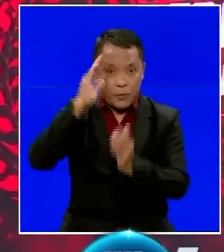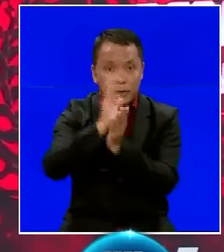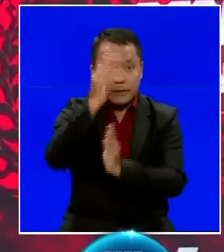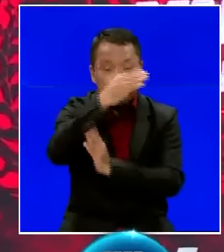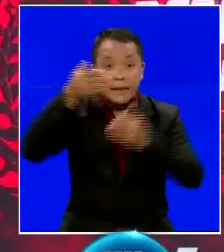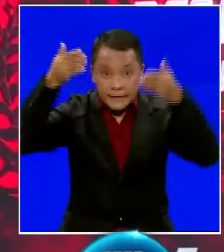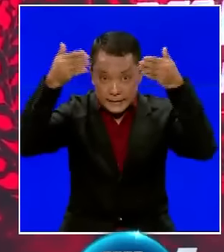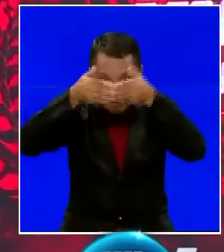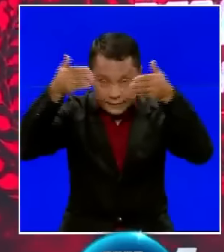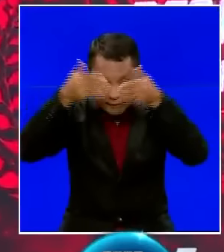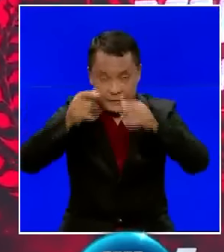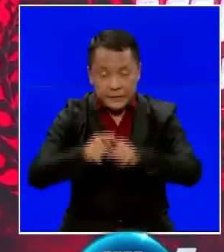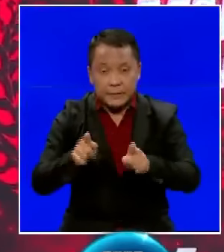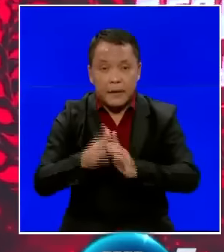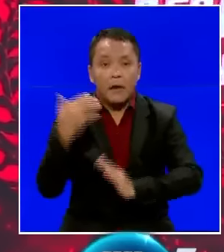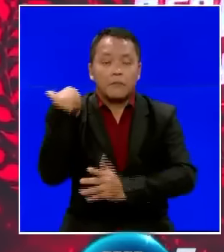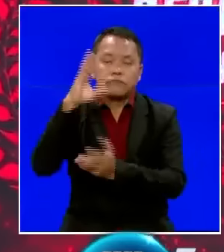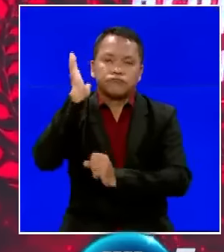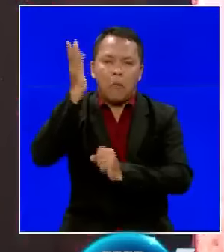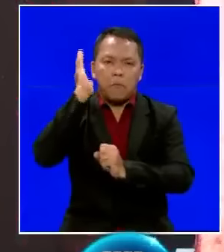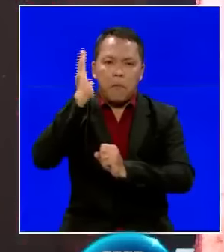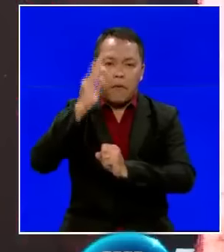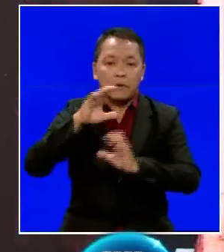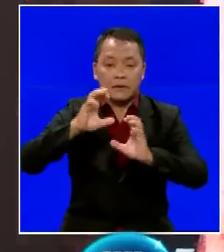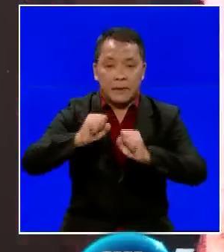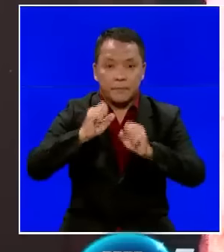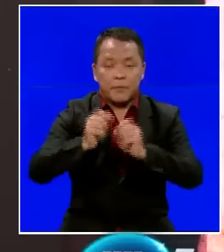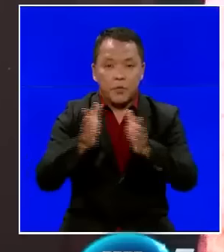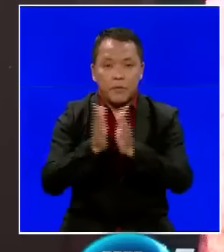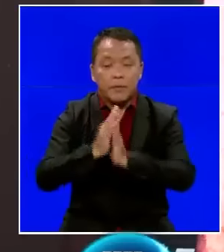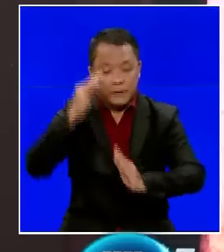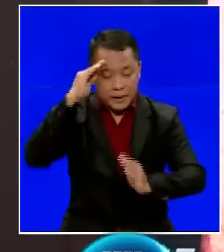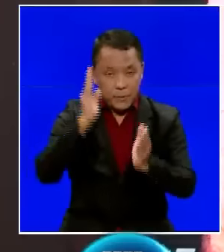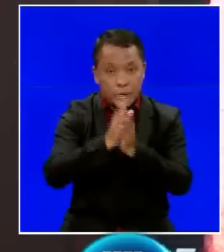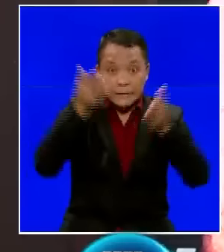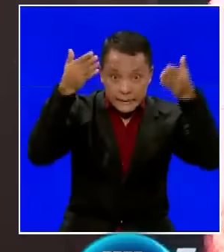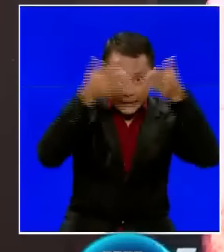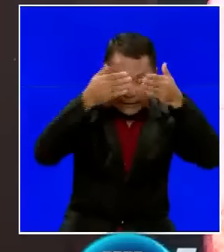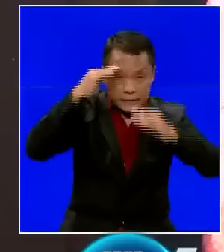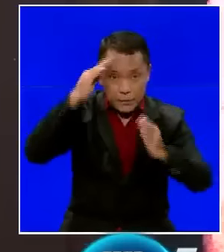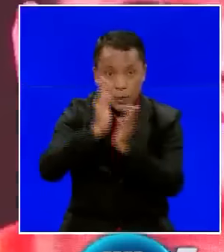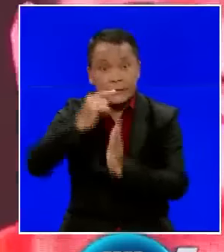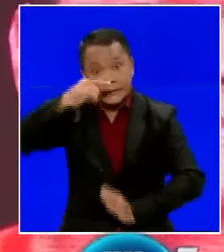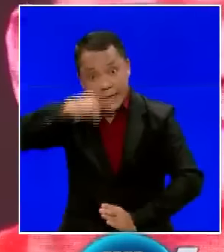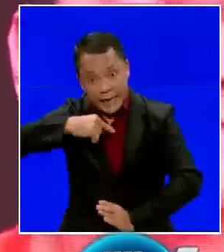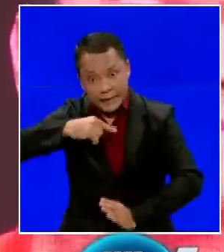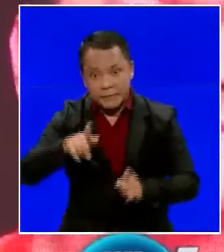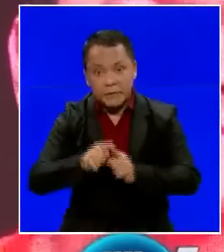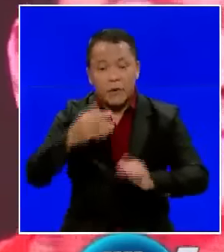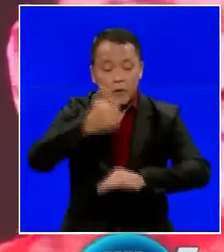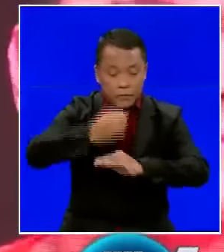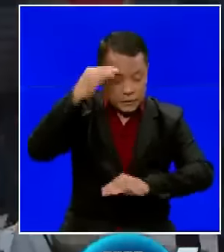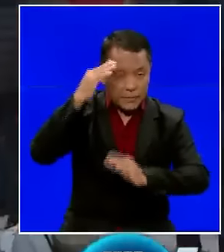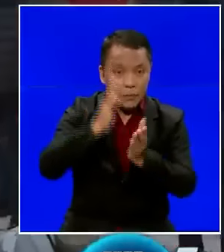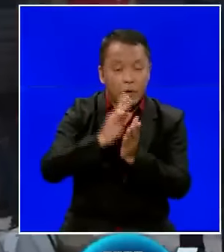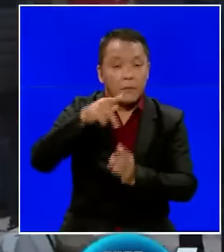ติอินโดนีเซียนะคะมีการแถลงข่าวจับกุมแป้งนาโนดร่วมกันระหว่างตำรวจอินโดนีเซียแล้วก็ตำรวจไทยมีพลตำรวจโทพ